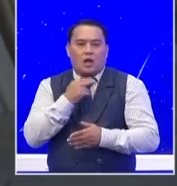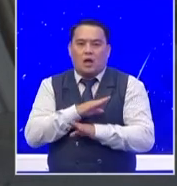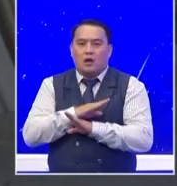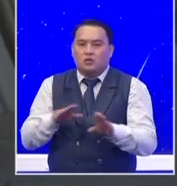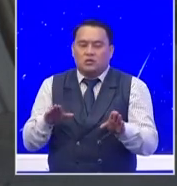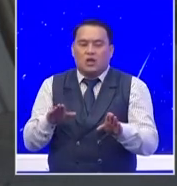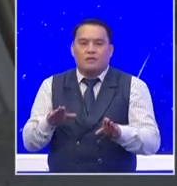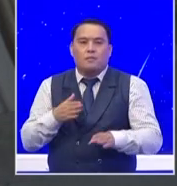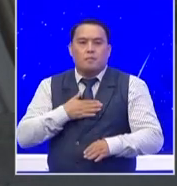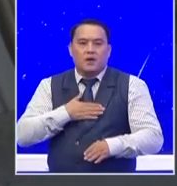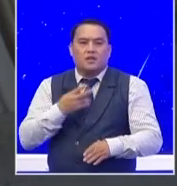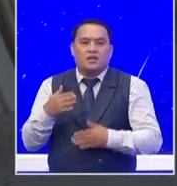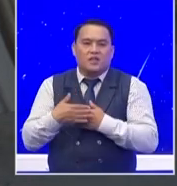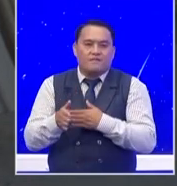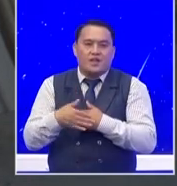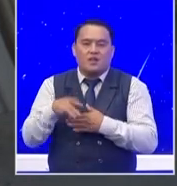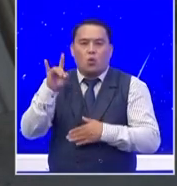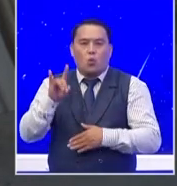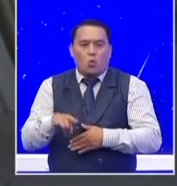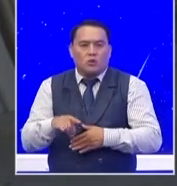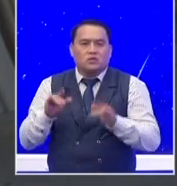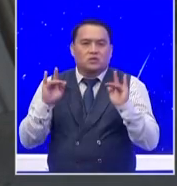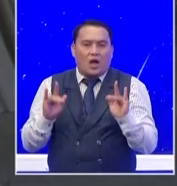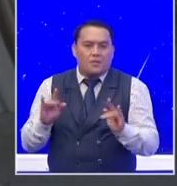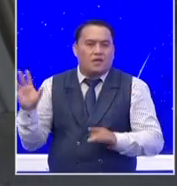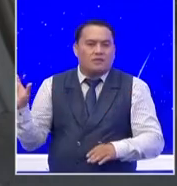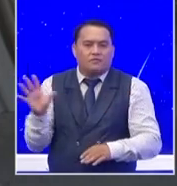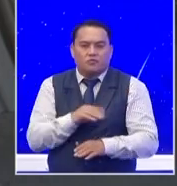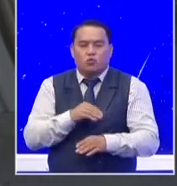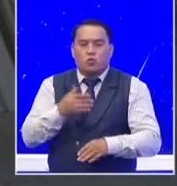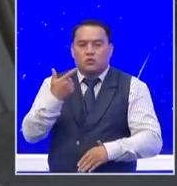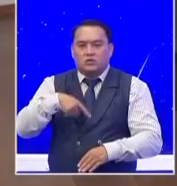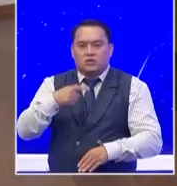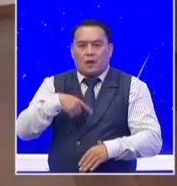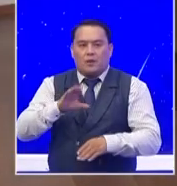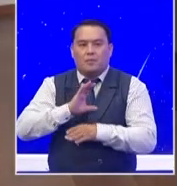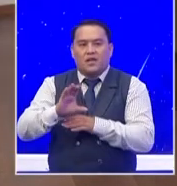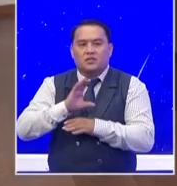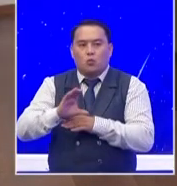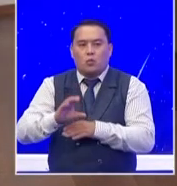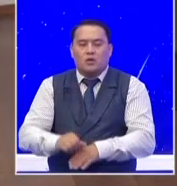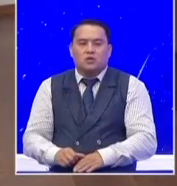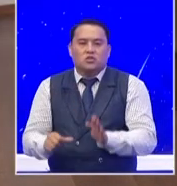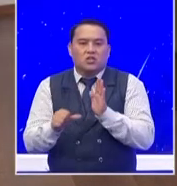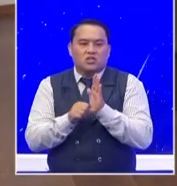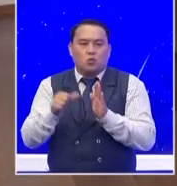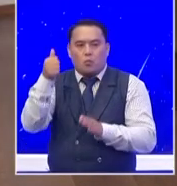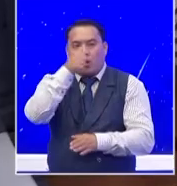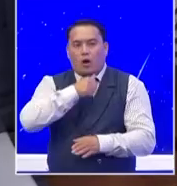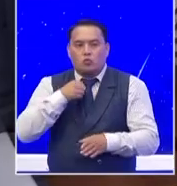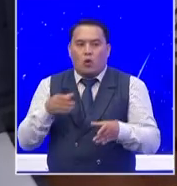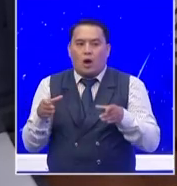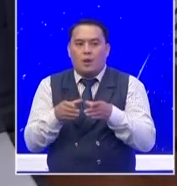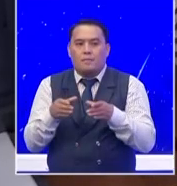часто происходит. Двери, окна, ограждения, скамейки – все это мы производим сами. В 2006 году его компания